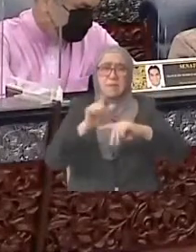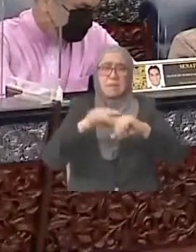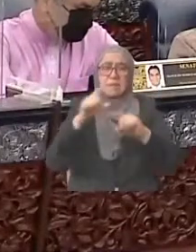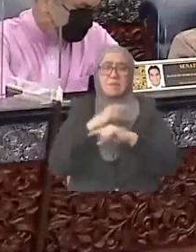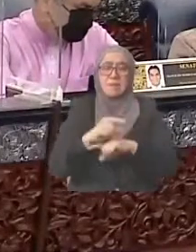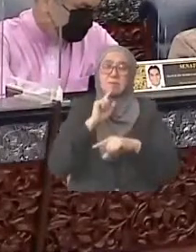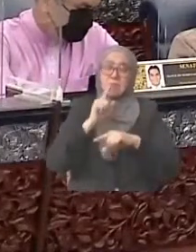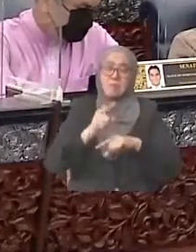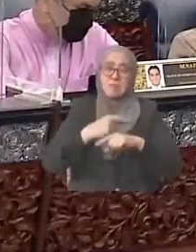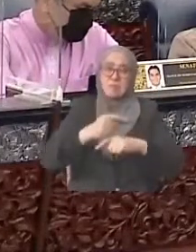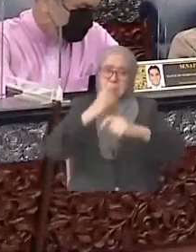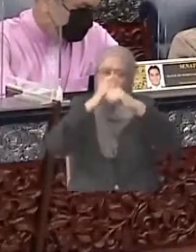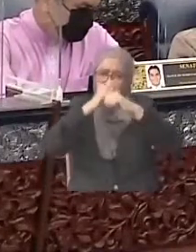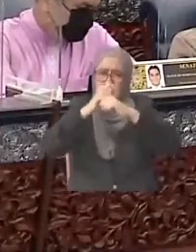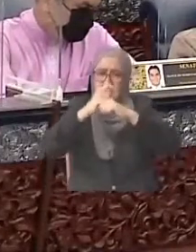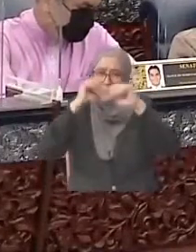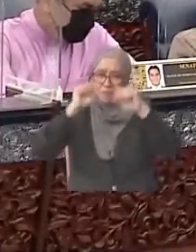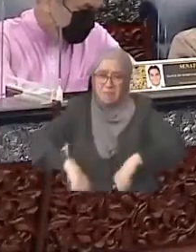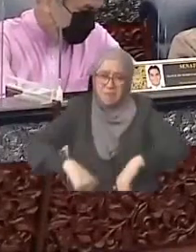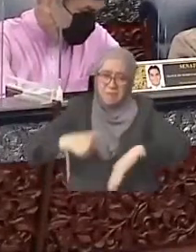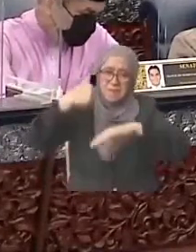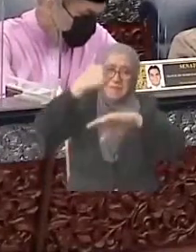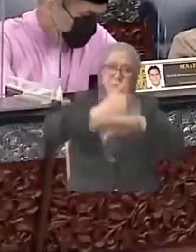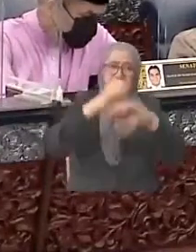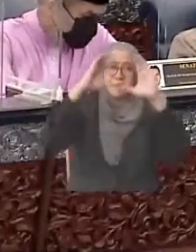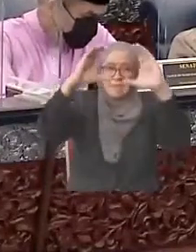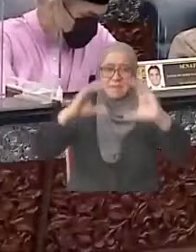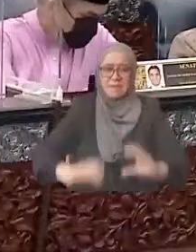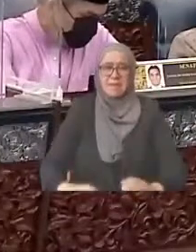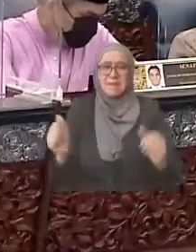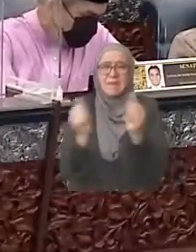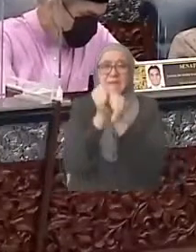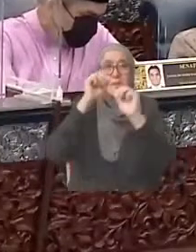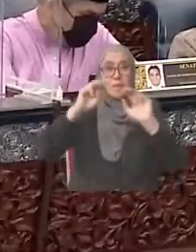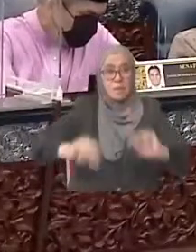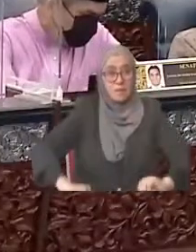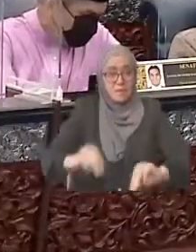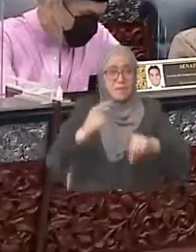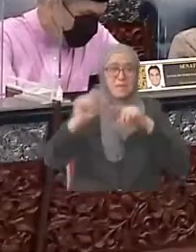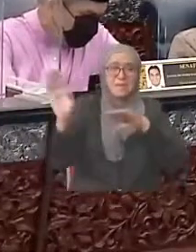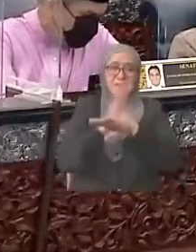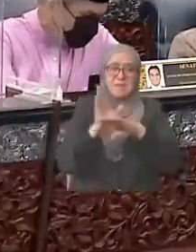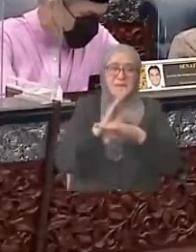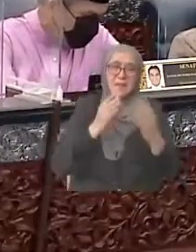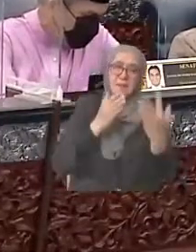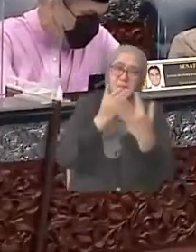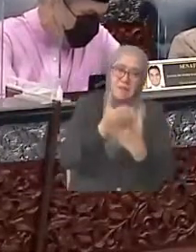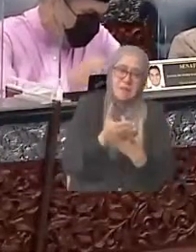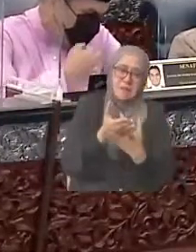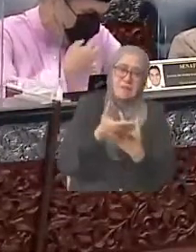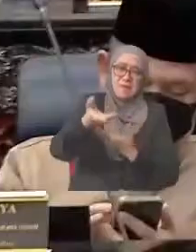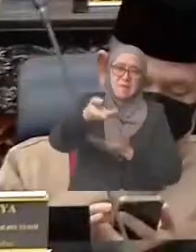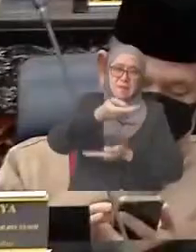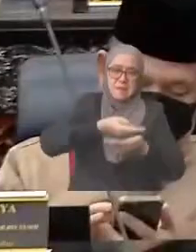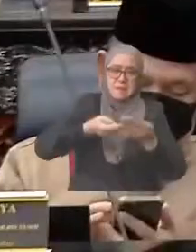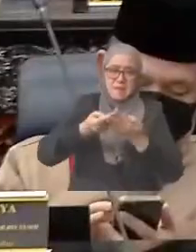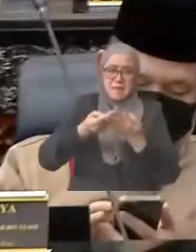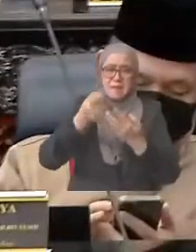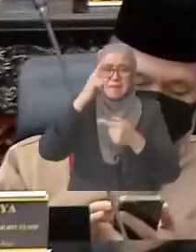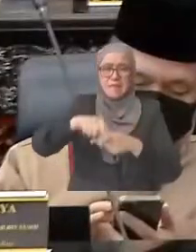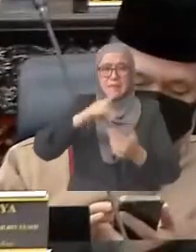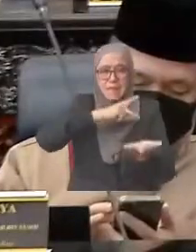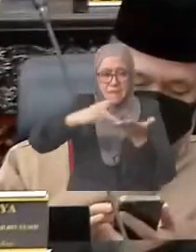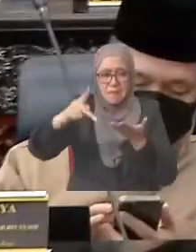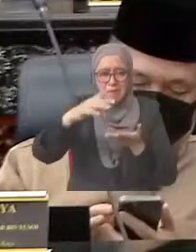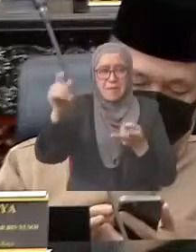menumpukan kepada statistik untuk mengembalikan kepayan penjagaan melalui akses kepada pembiayaan memacu pelaburan